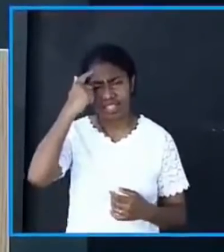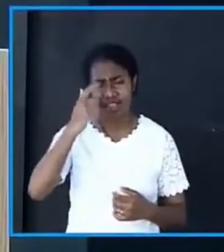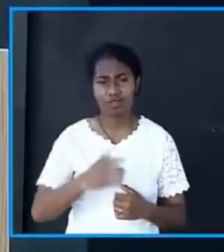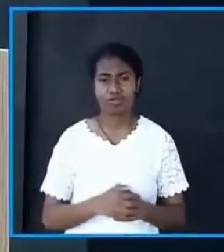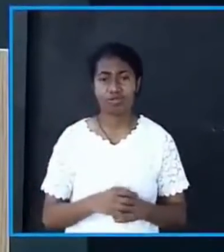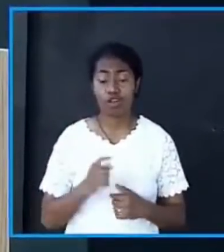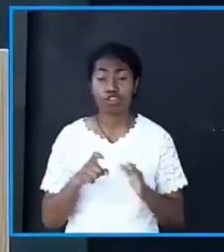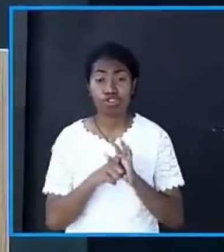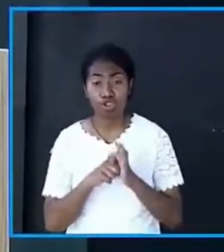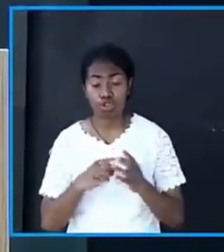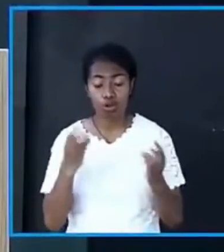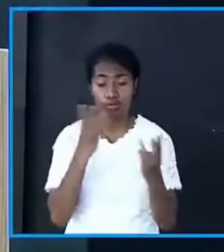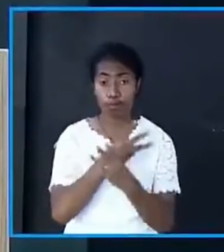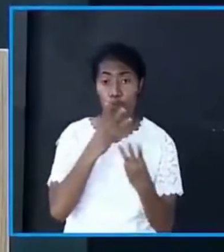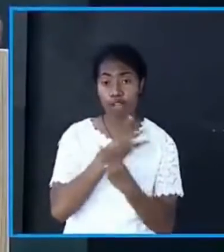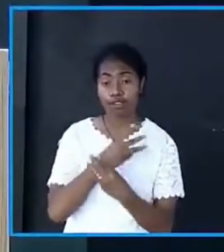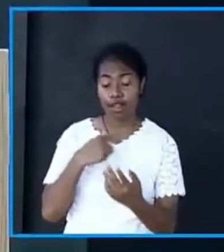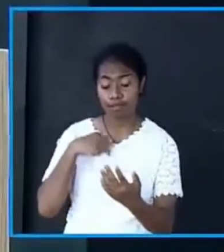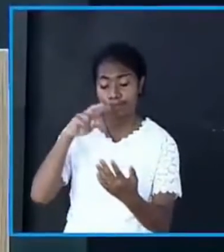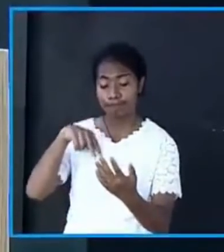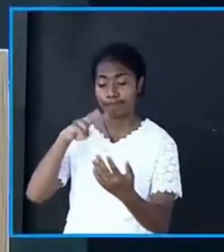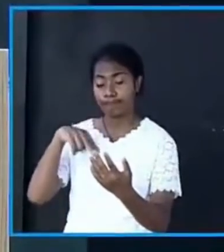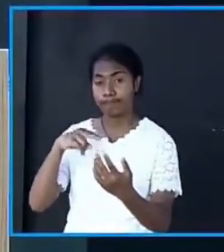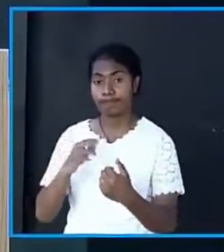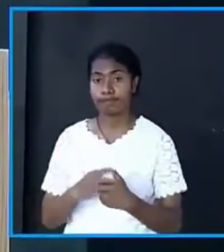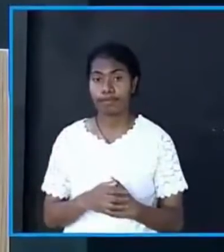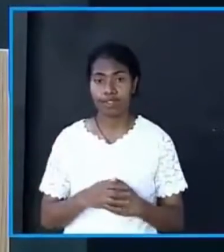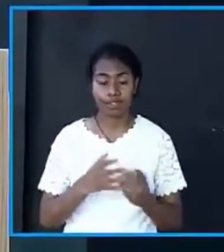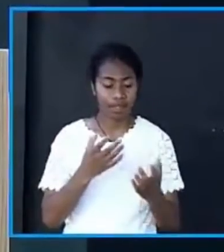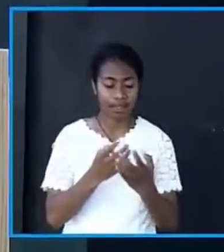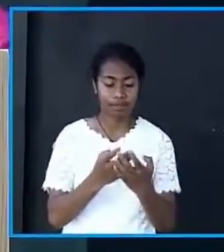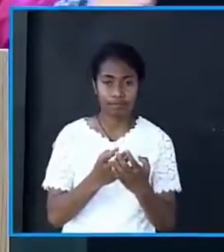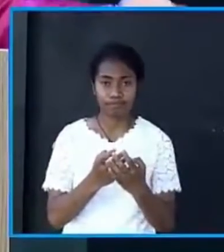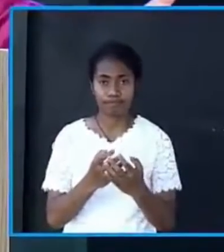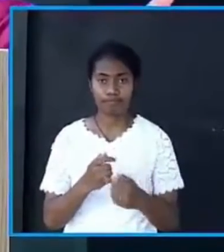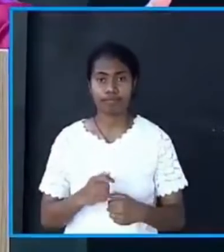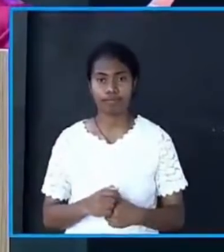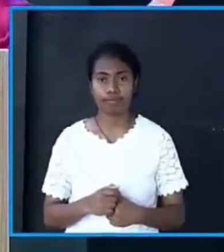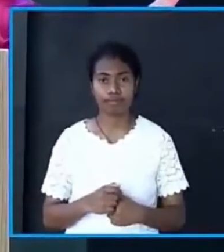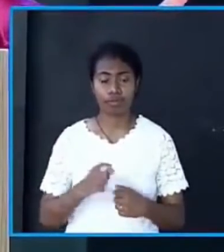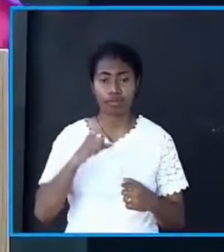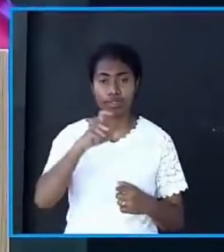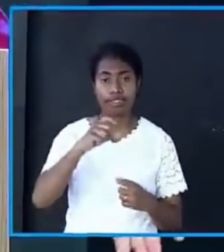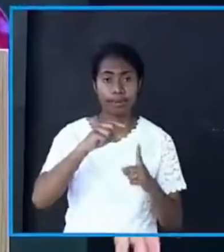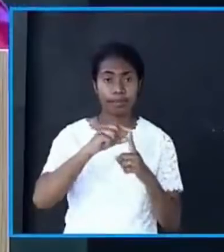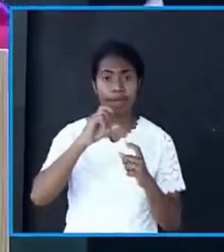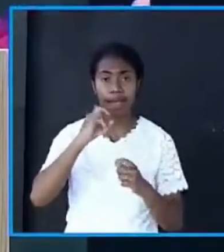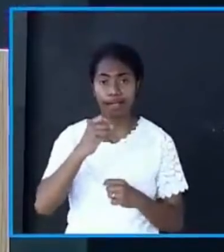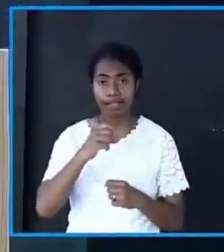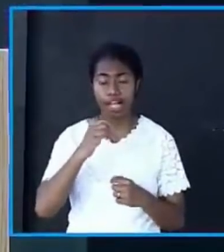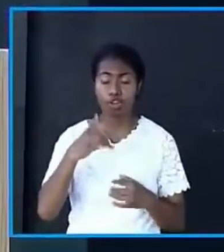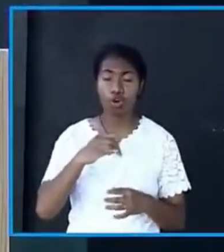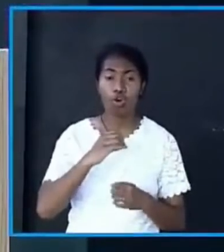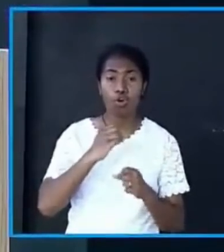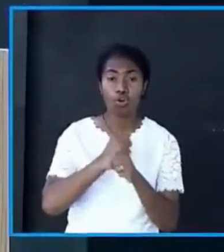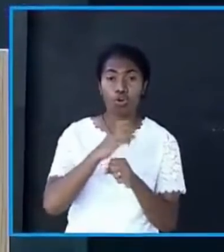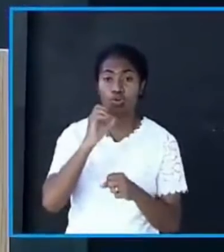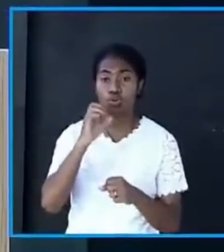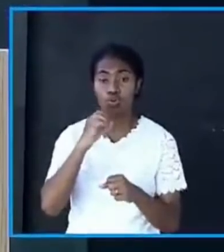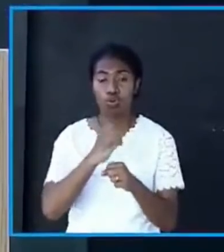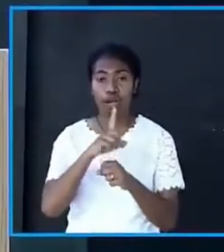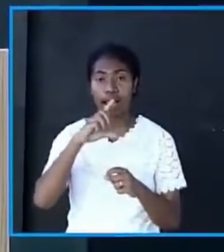Wa hanya dengan momong lalu suara jadi teks GPS Google Map Google Earth